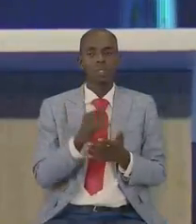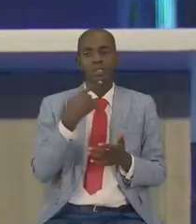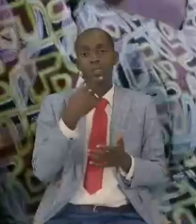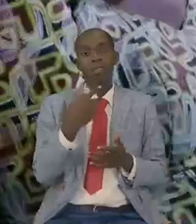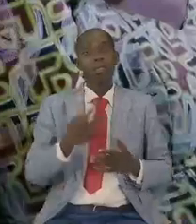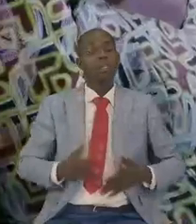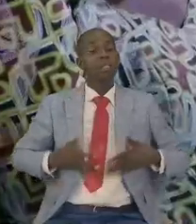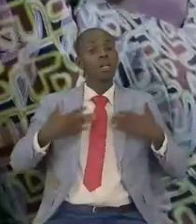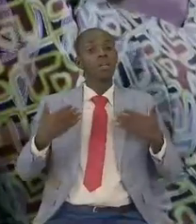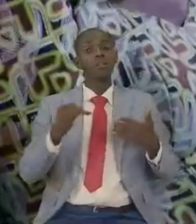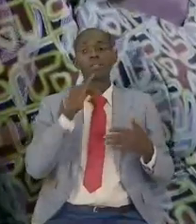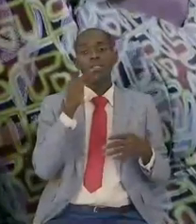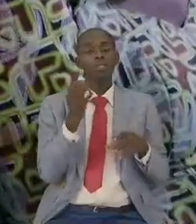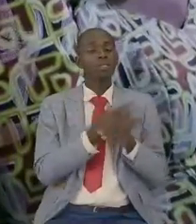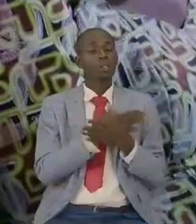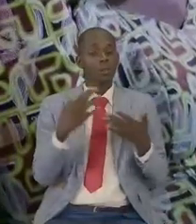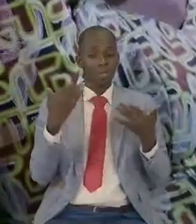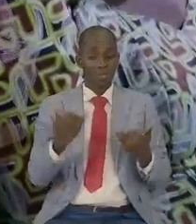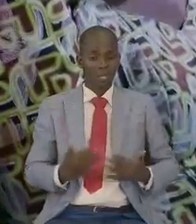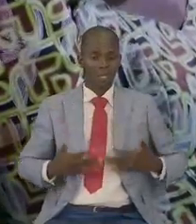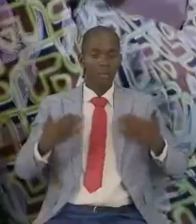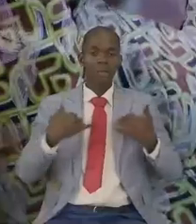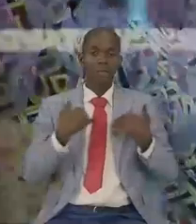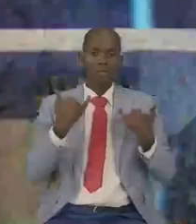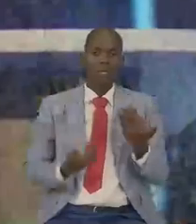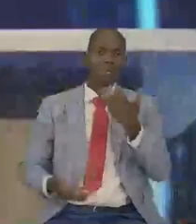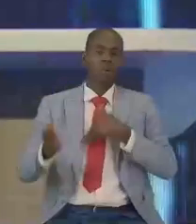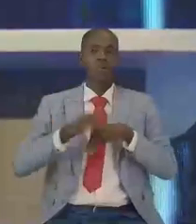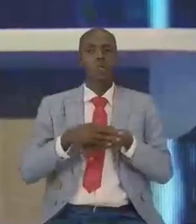la vie est maintenant revenue.